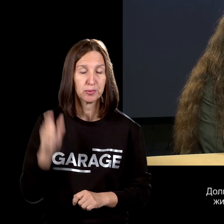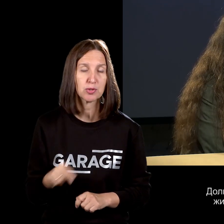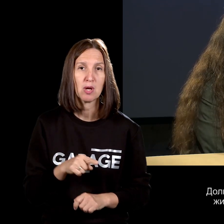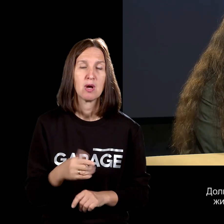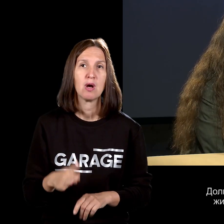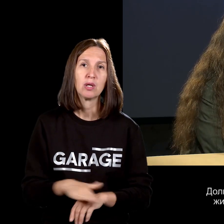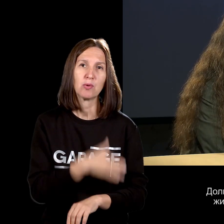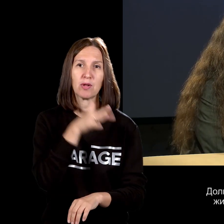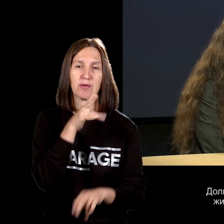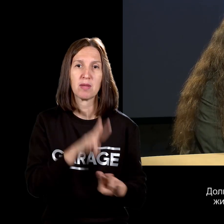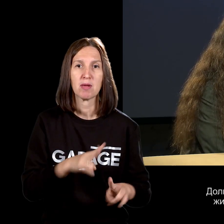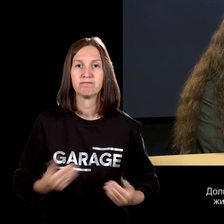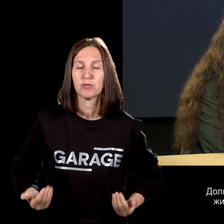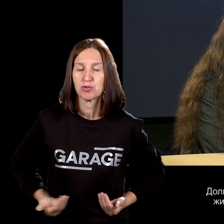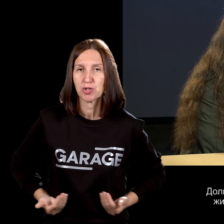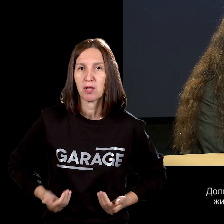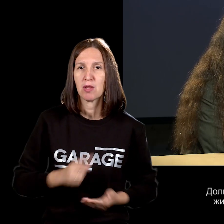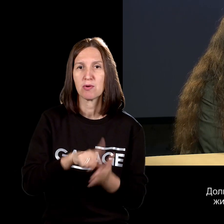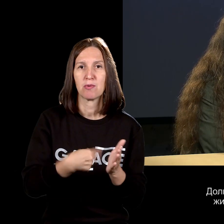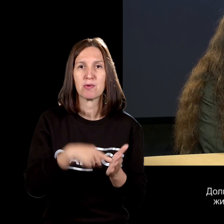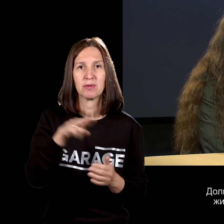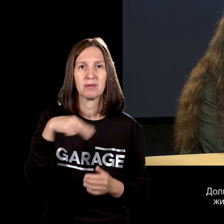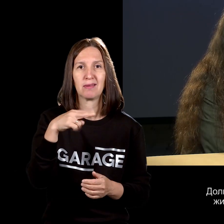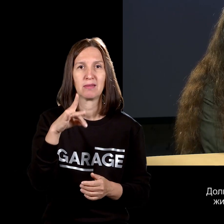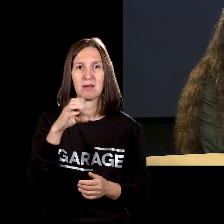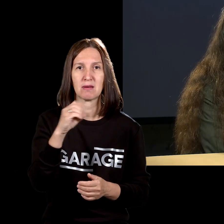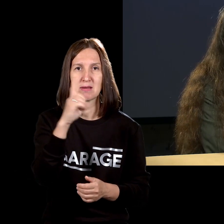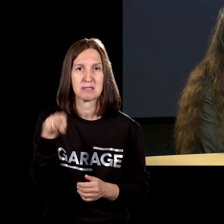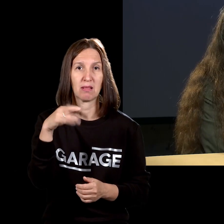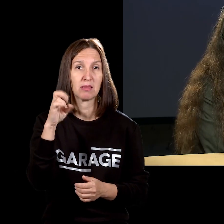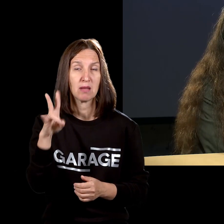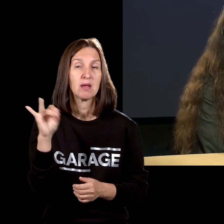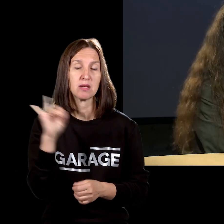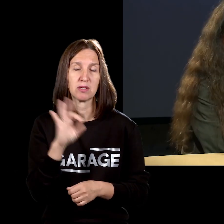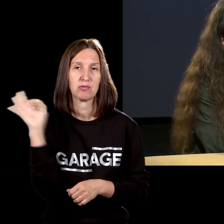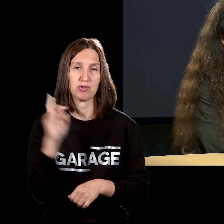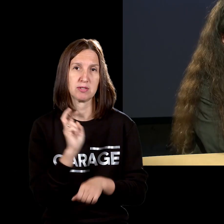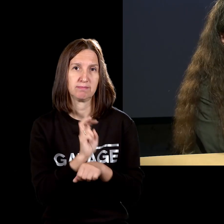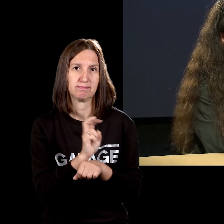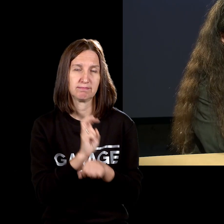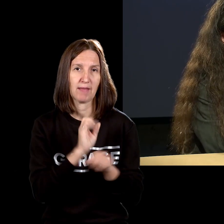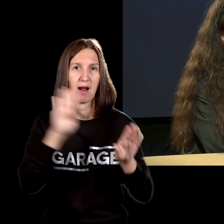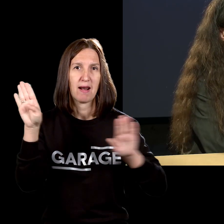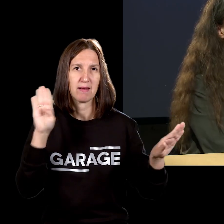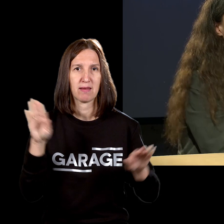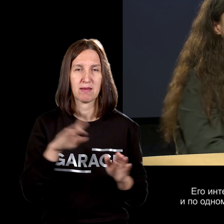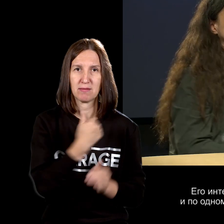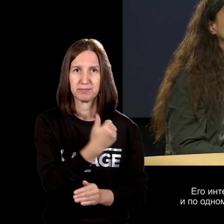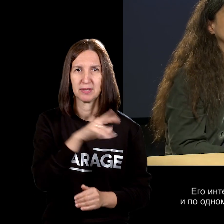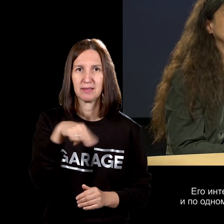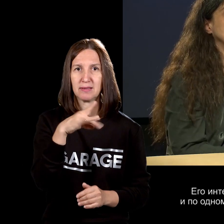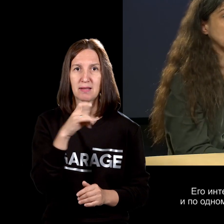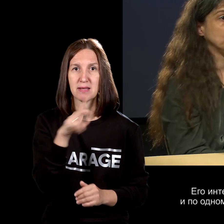долгое время, как бы с начала своей карьеры он жил в городе Дрездене и, как считается, был завсегдатаем Дрезденской галереи. Естественно, и